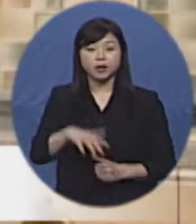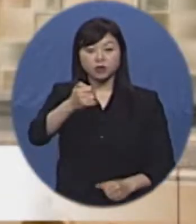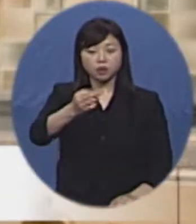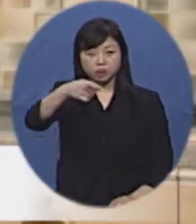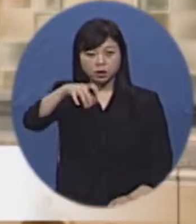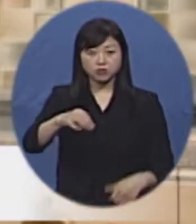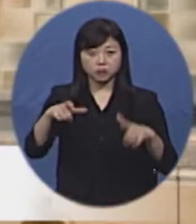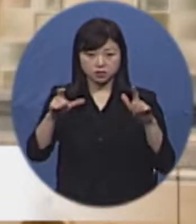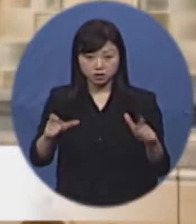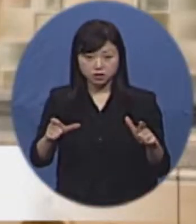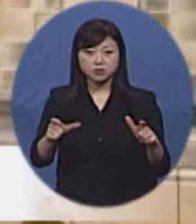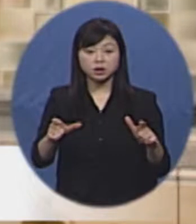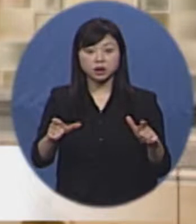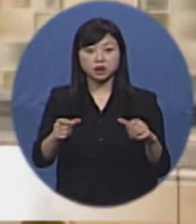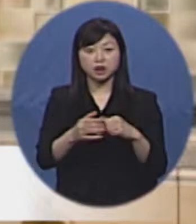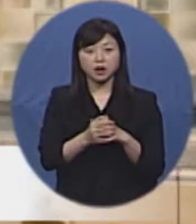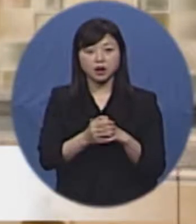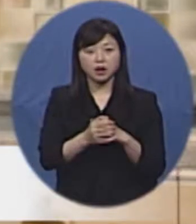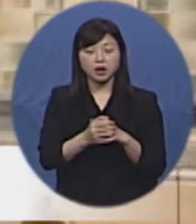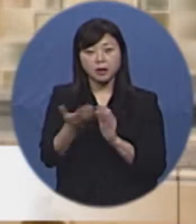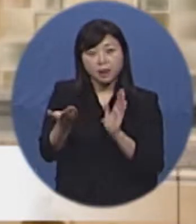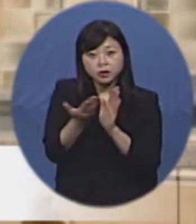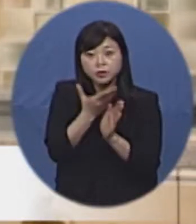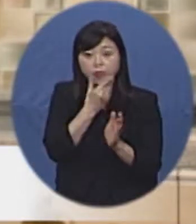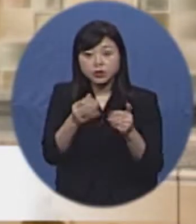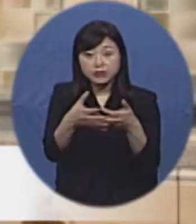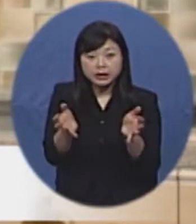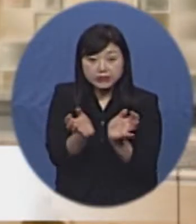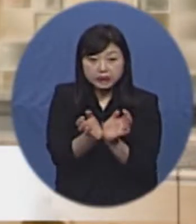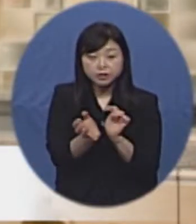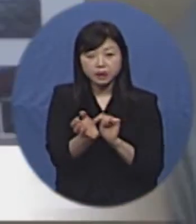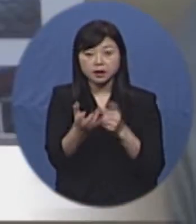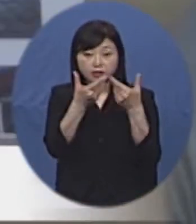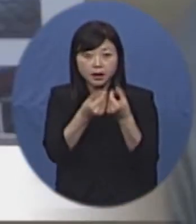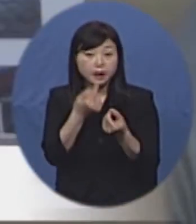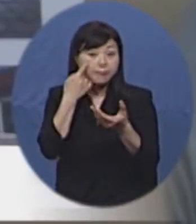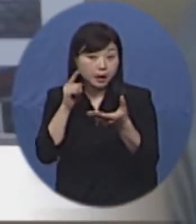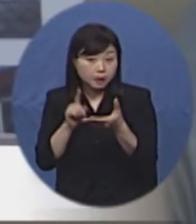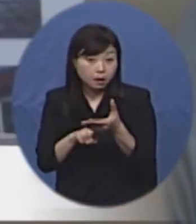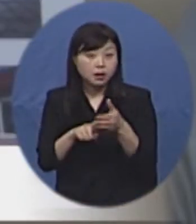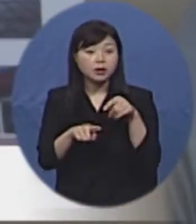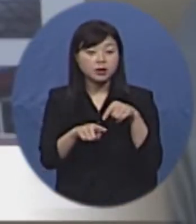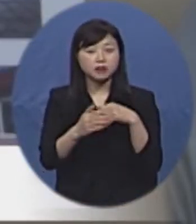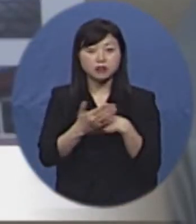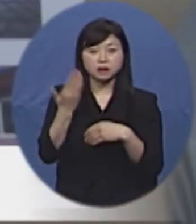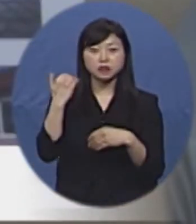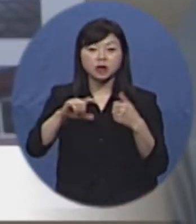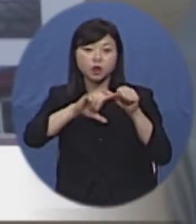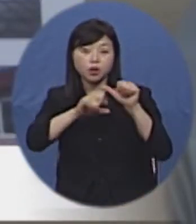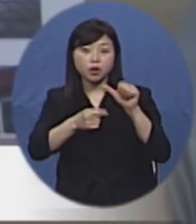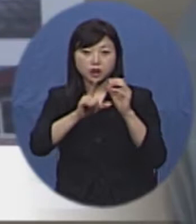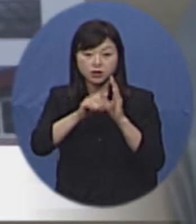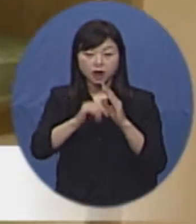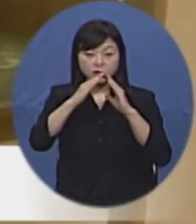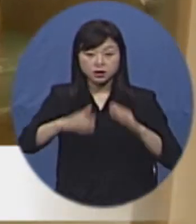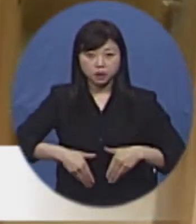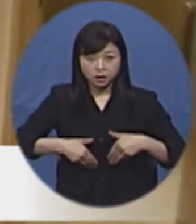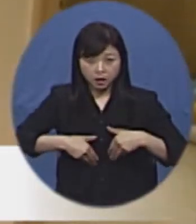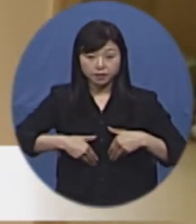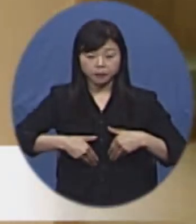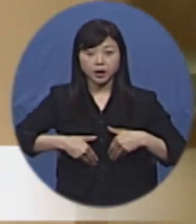고흥군청 주민복지과 맞춤형 복지팀에서 이 사례를 발굴해서 지난 5월에 전남도에 신청을